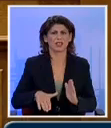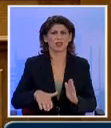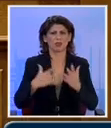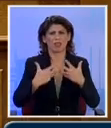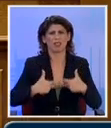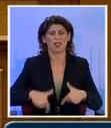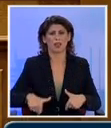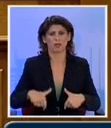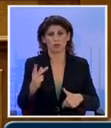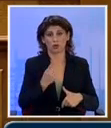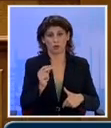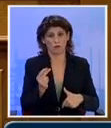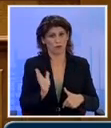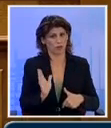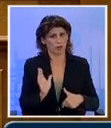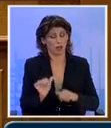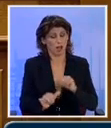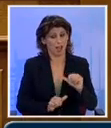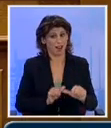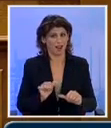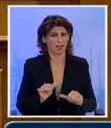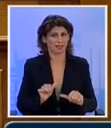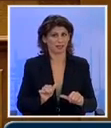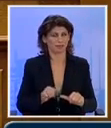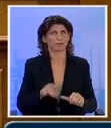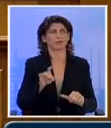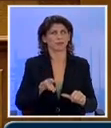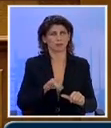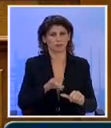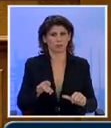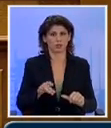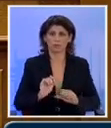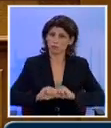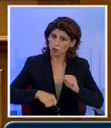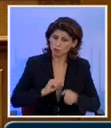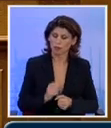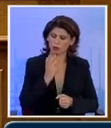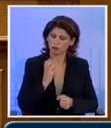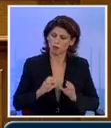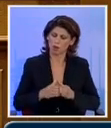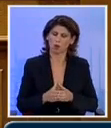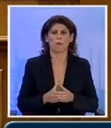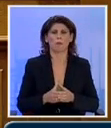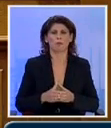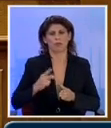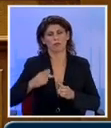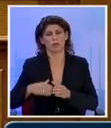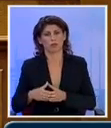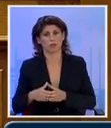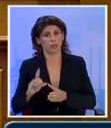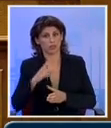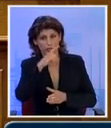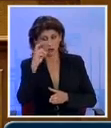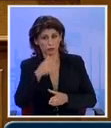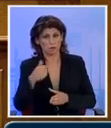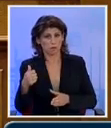το κοινοβούλιο. Αλλάξτε δροπάρι. Προσπαθήστε να γίνετε ένα σοβαρό κόμμα αξιωματικής αντιπολίτευσης. Δεν